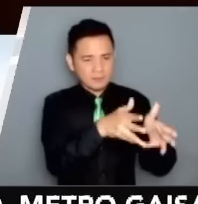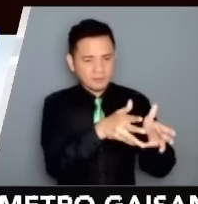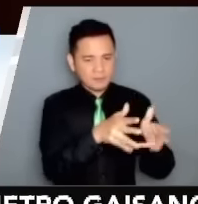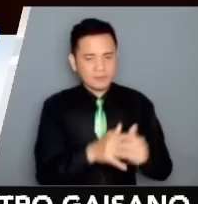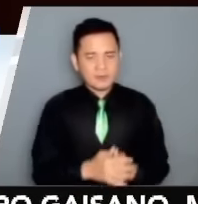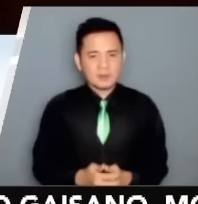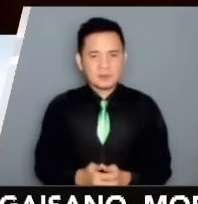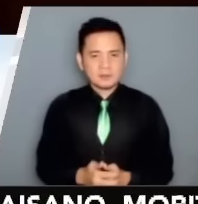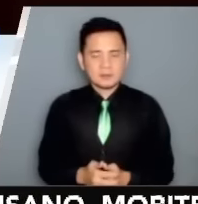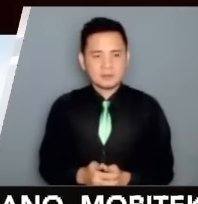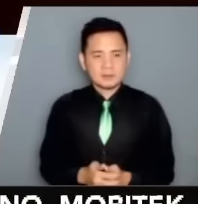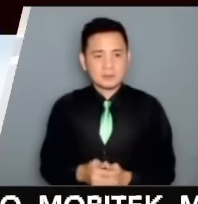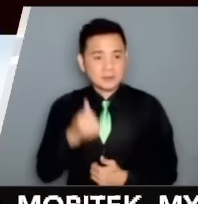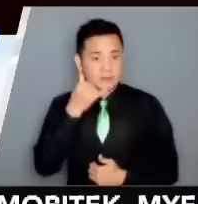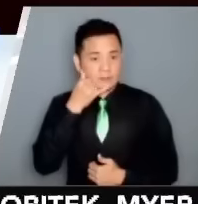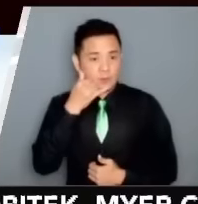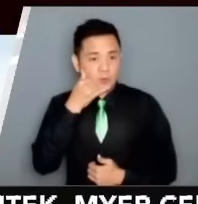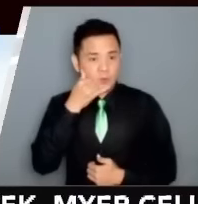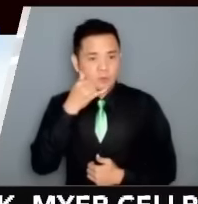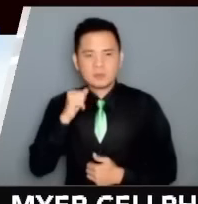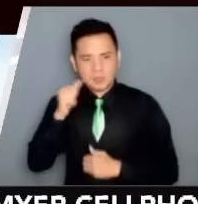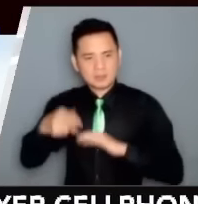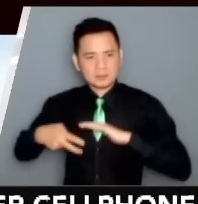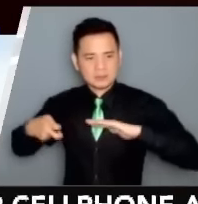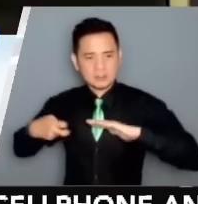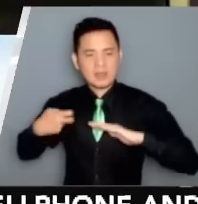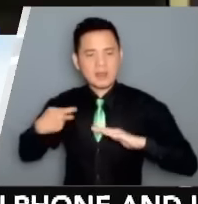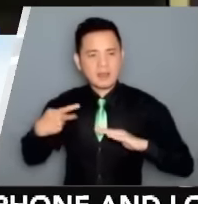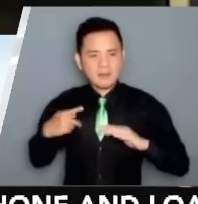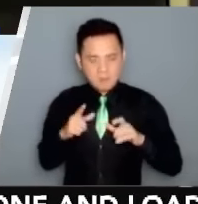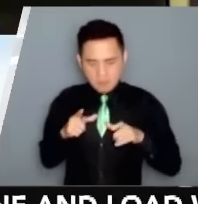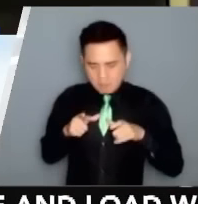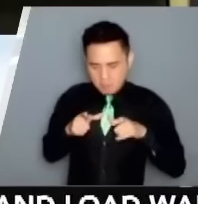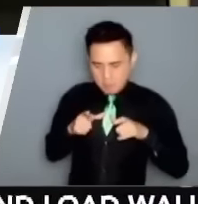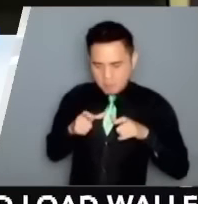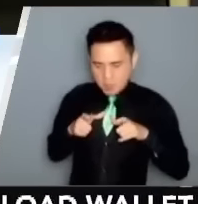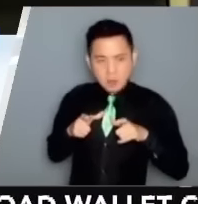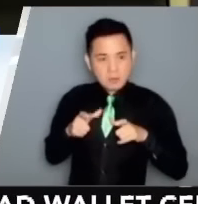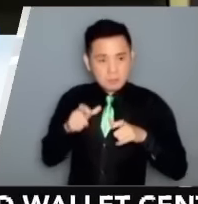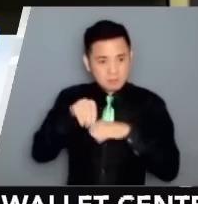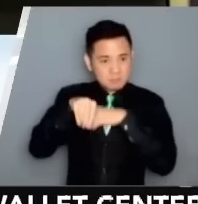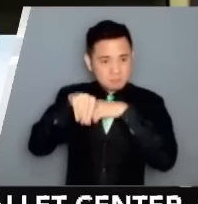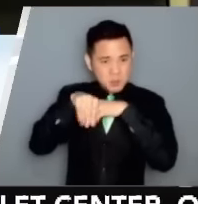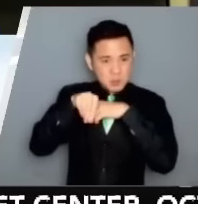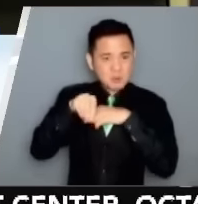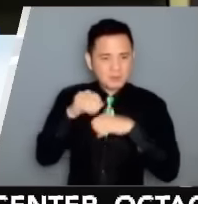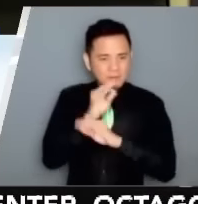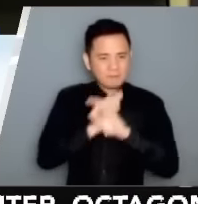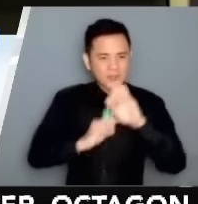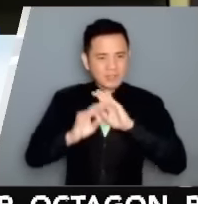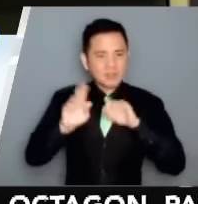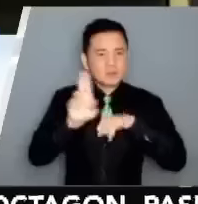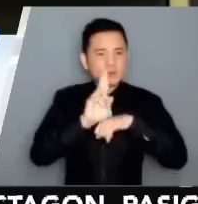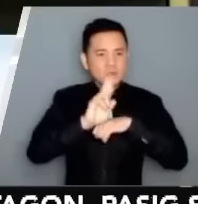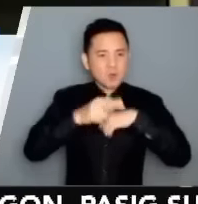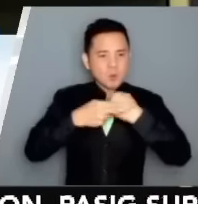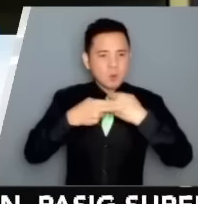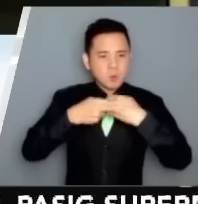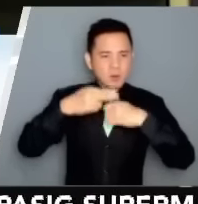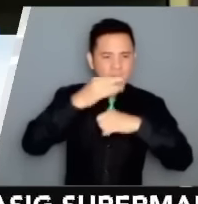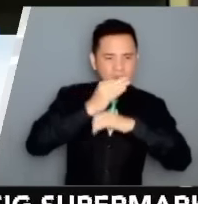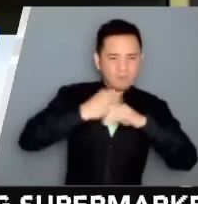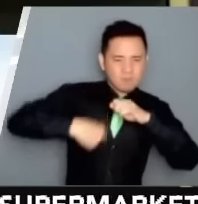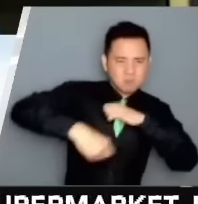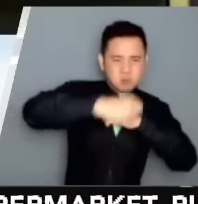nakakuha pa siya ng larawan ng kanyang paa na nakagapos ng packaging tap So yung sa akin yung pinakamahigpit yung dalawa yung mother ko t saka yung